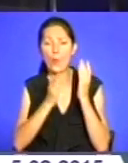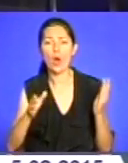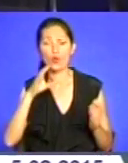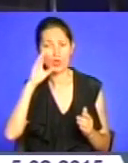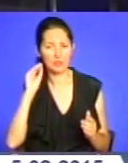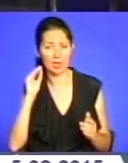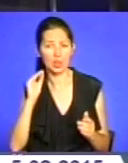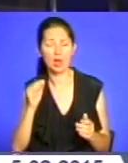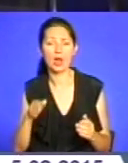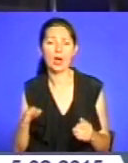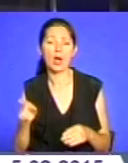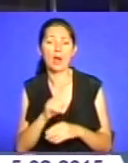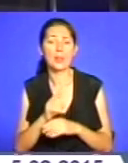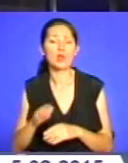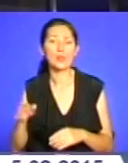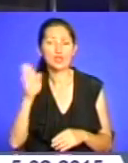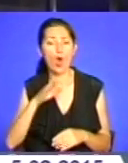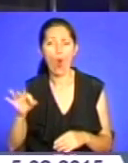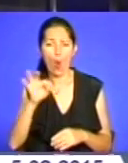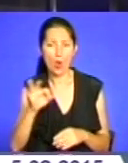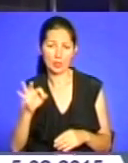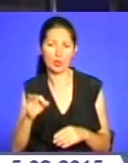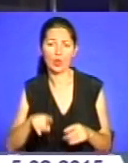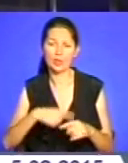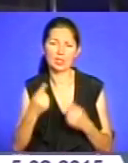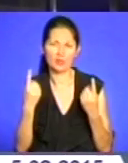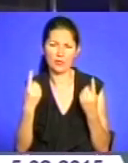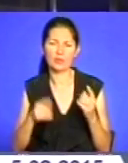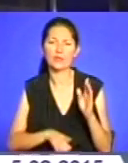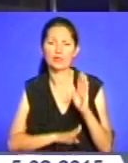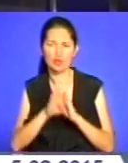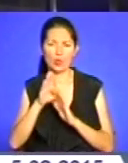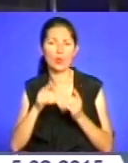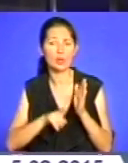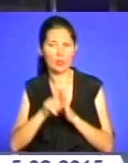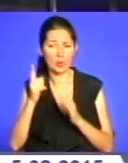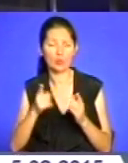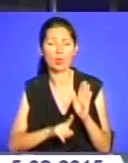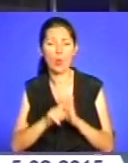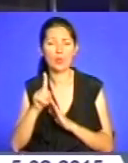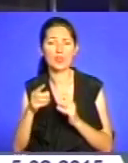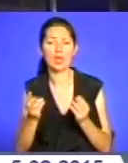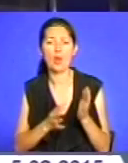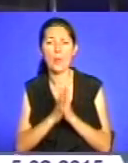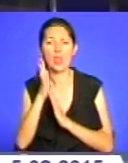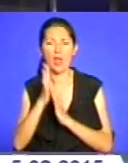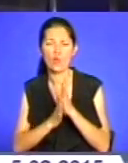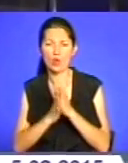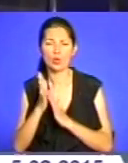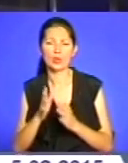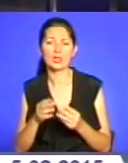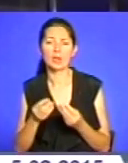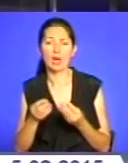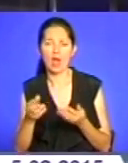повітря почали цвісти і розкладатися водорості. Скільки триватиме природне явище і чи можливо цьому зарадити, дізнавалися